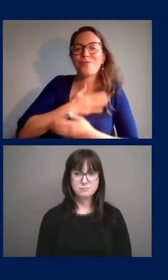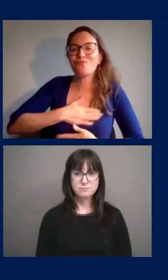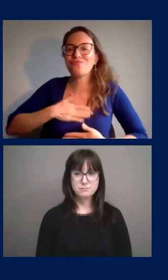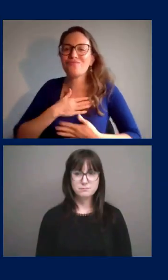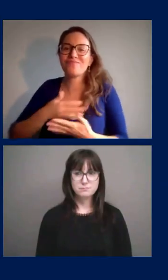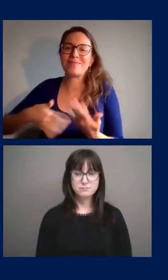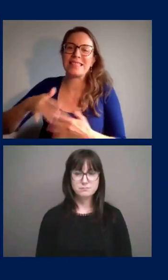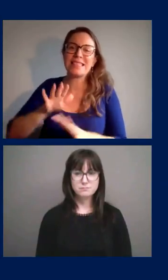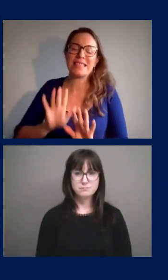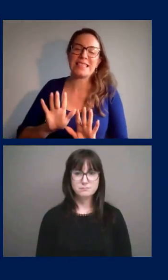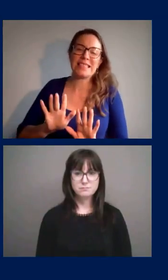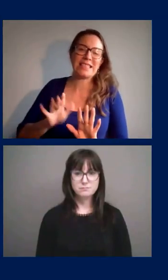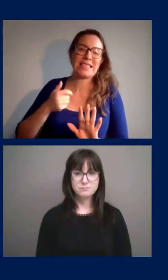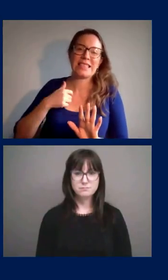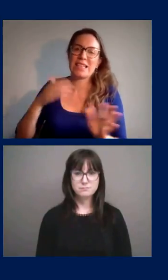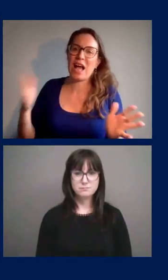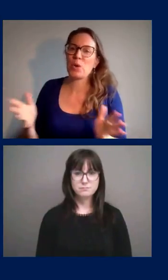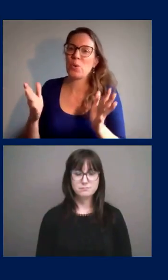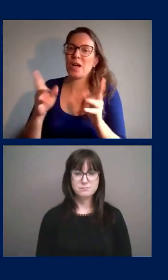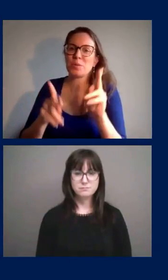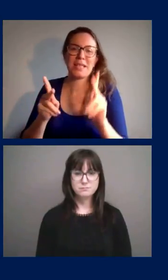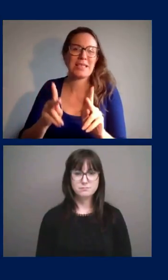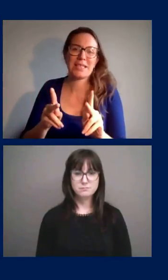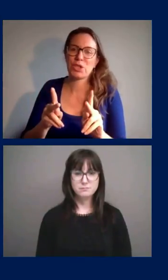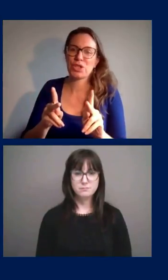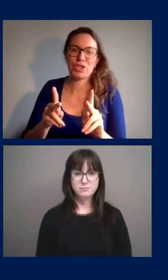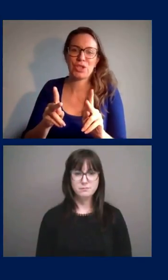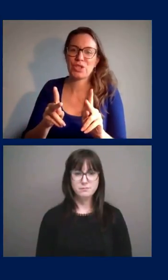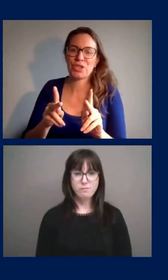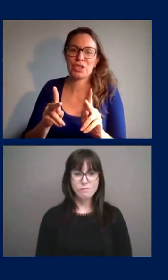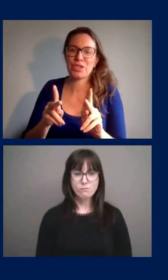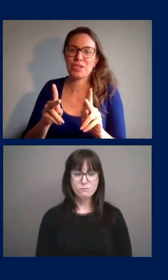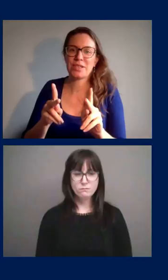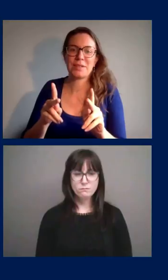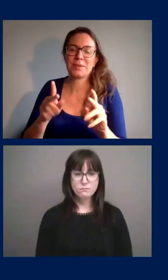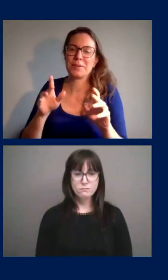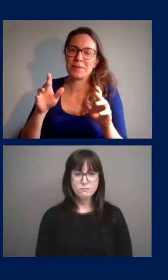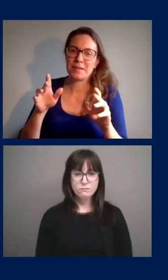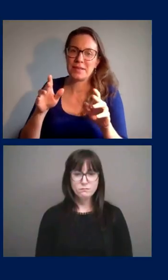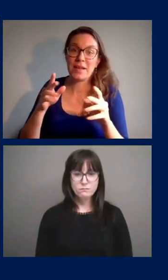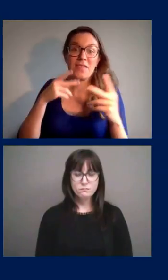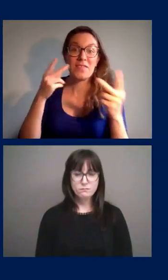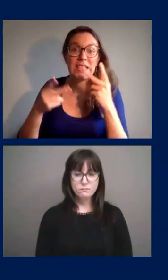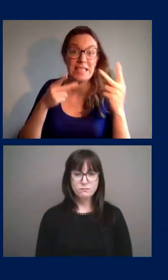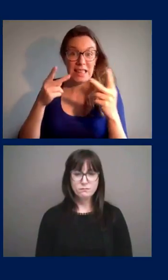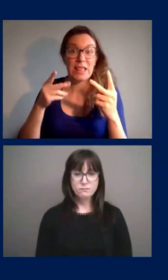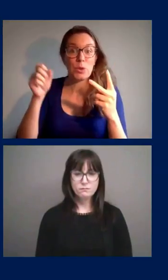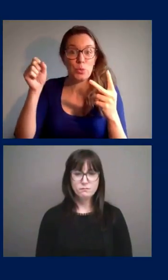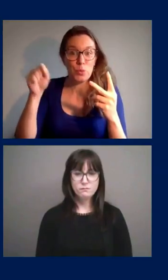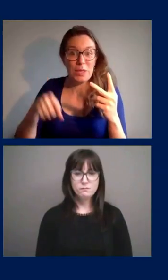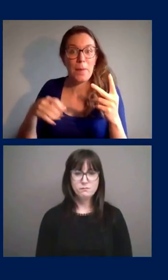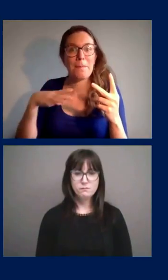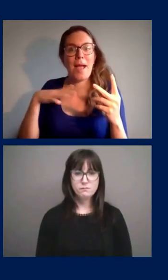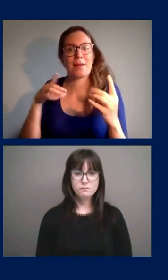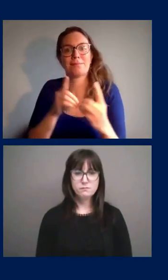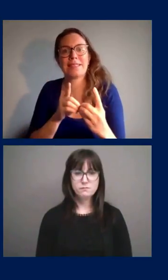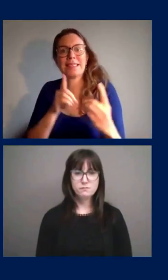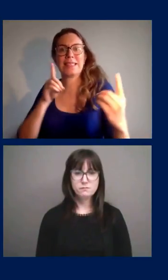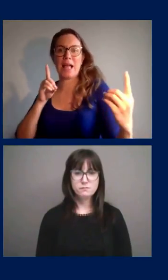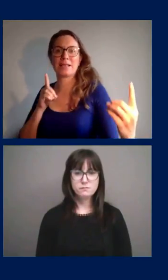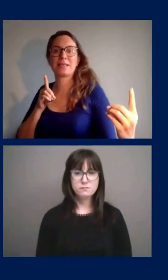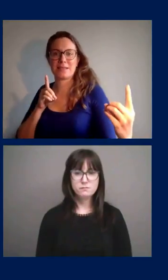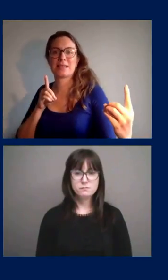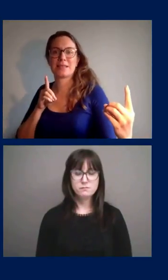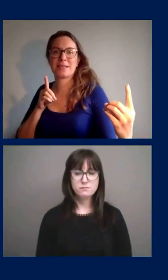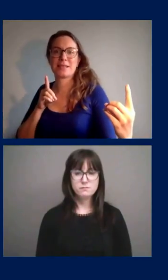'encourage les gens de fait euh une visite avec la distanciation physique euh c'est c'est euh euh